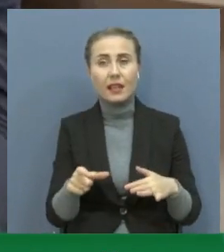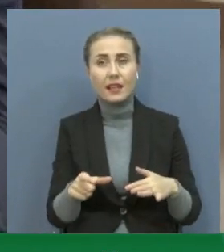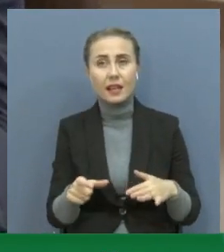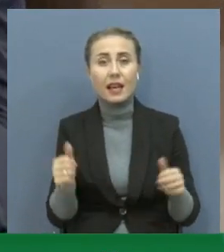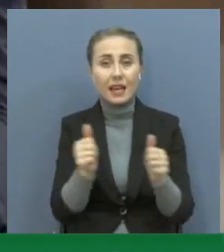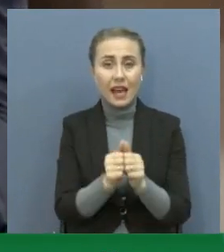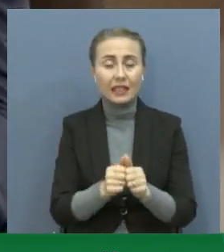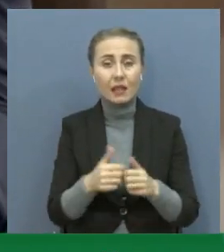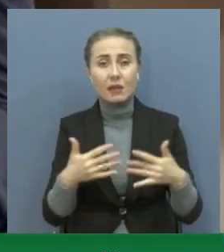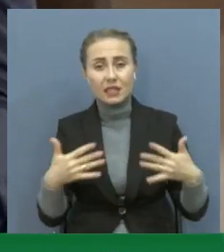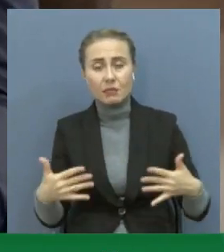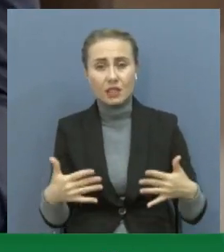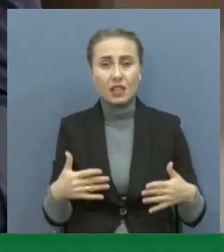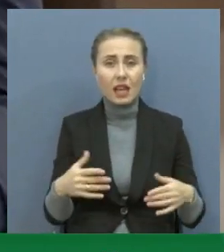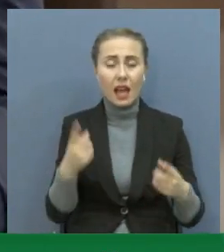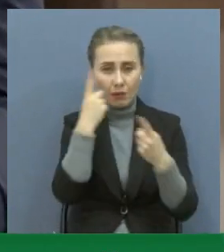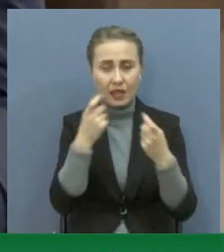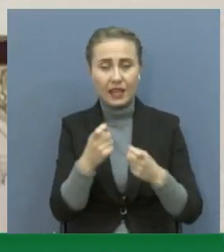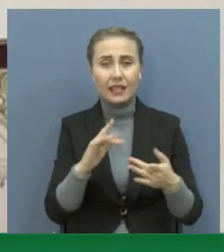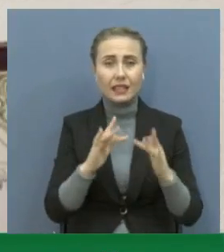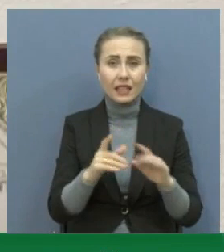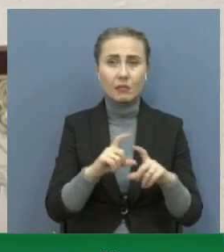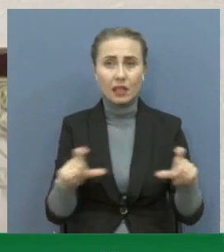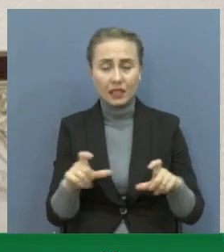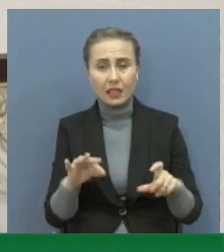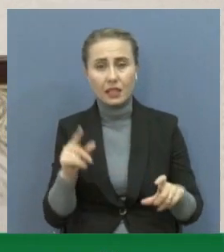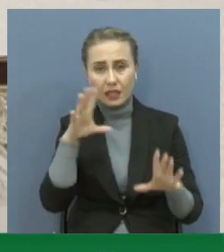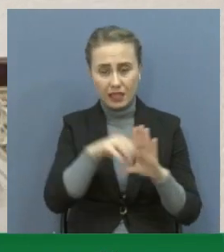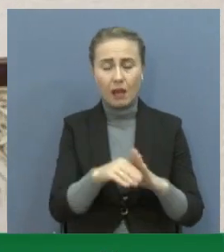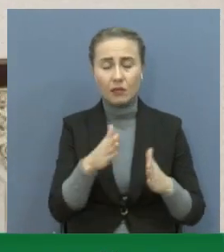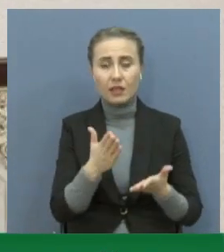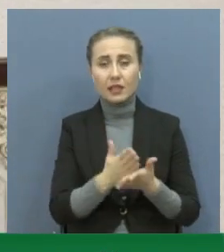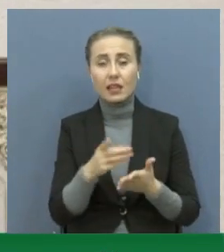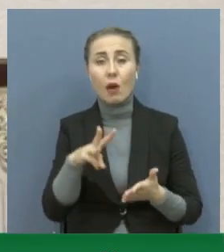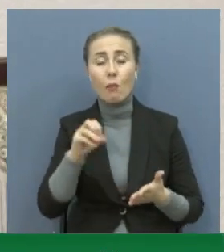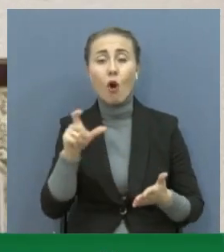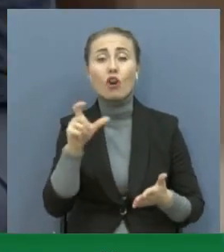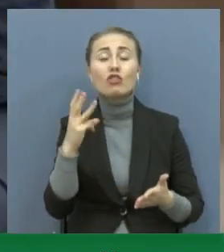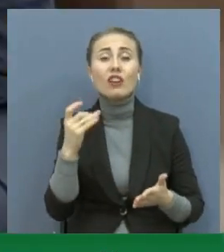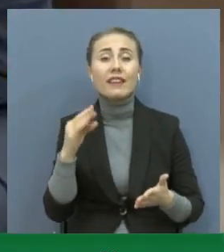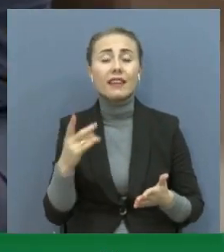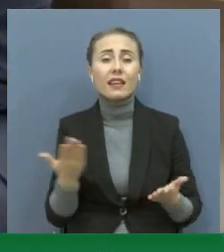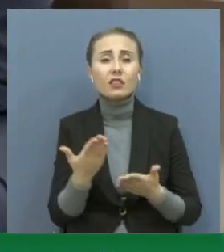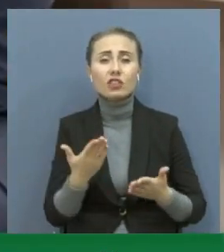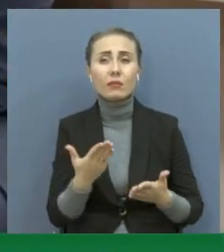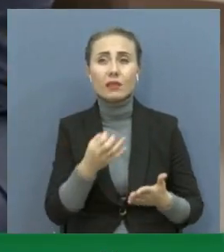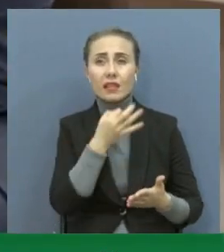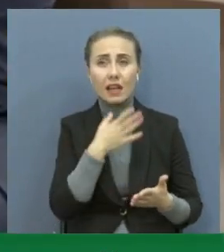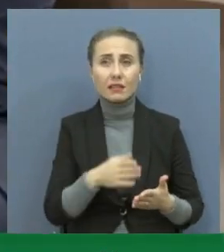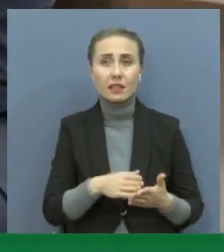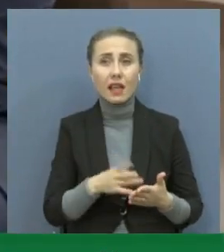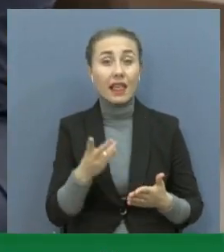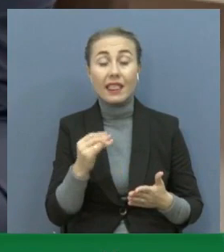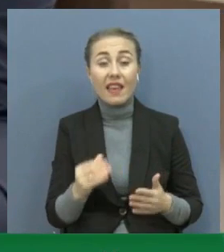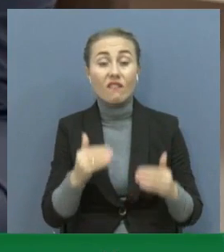размещением объявлений о продаже товаров в интернет-магазинах либо на торговых интернет-площадках. Мошенники чем привлекают своих жертв? Это получается